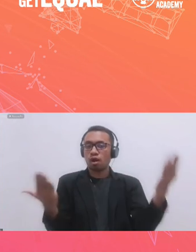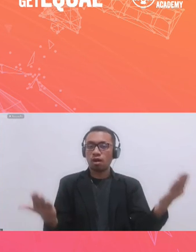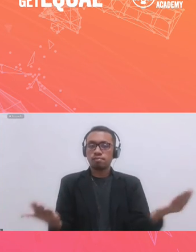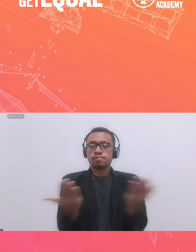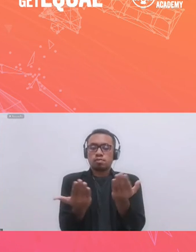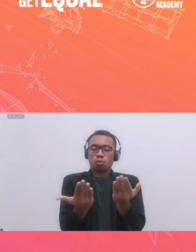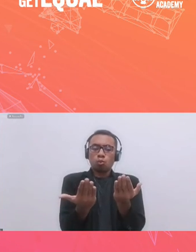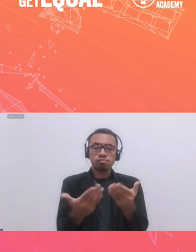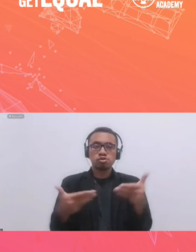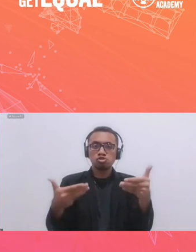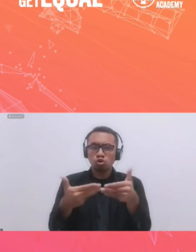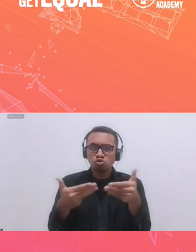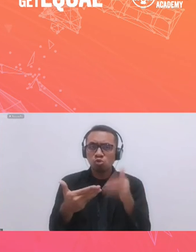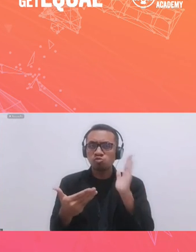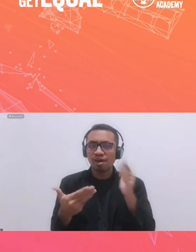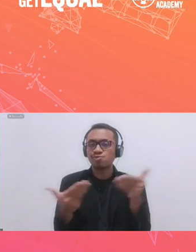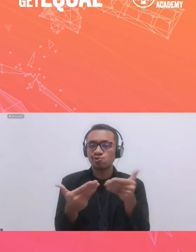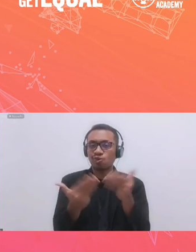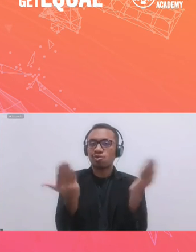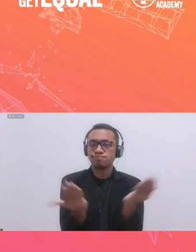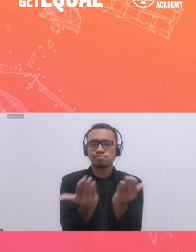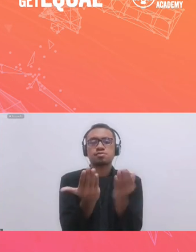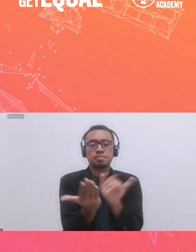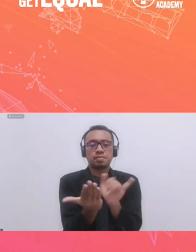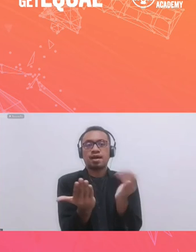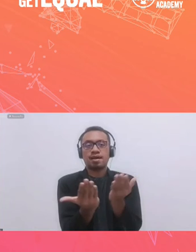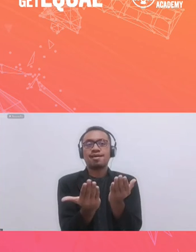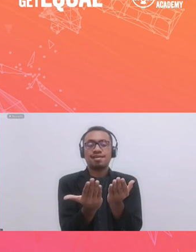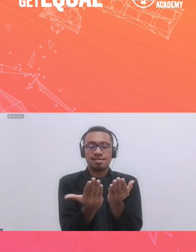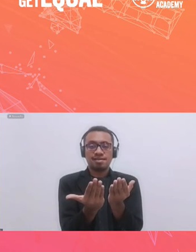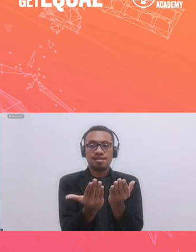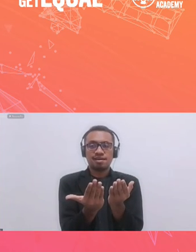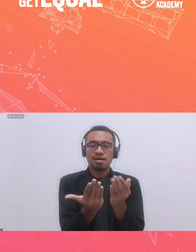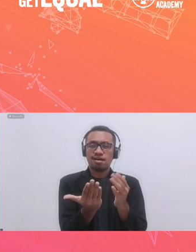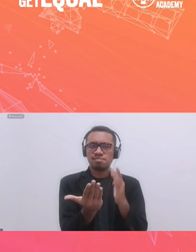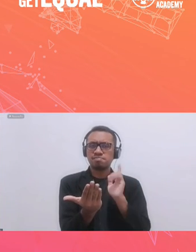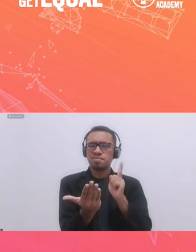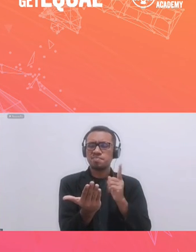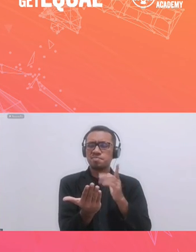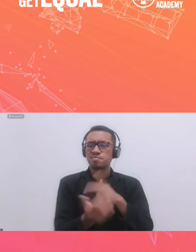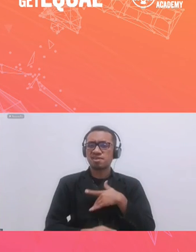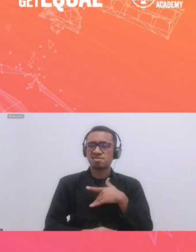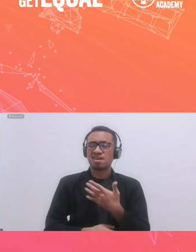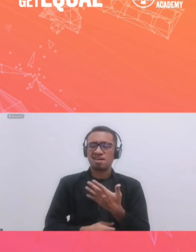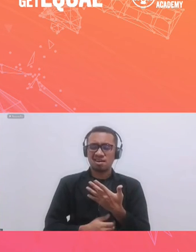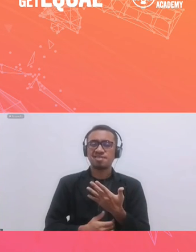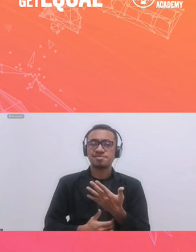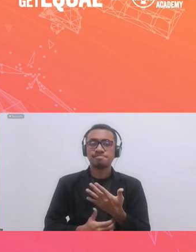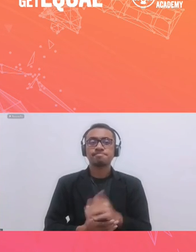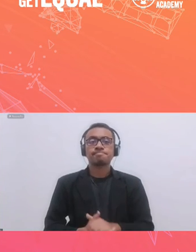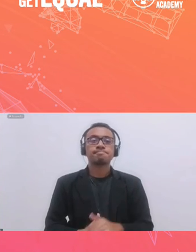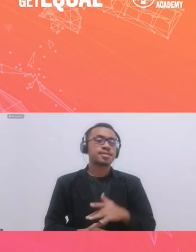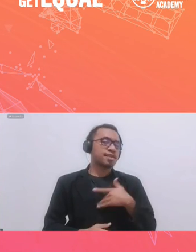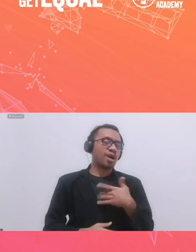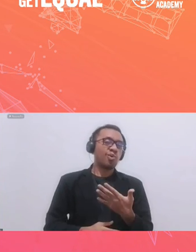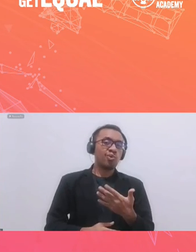kita juga sudah, apa namanya ya, yang sebetulnya itu kayak, apa ya, merefleksikan apa yang selama ini sebetulnya